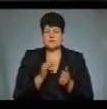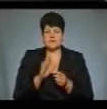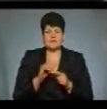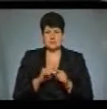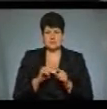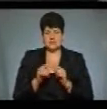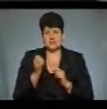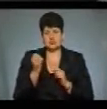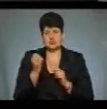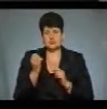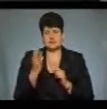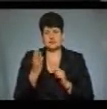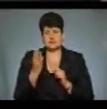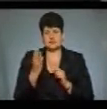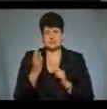як 14